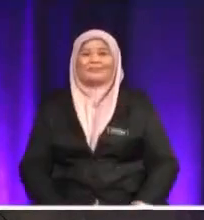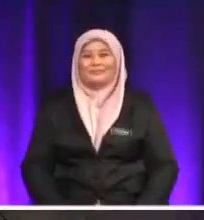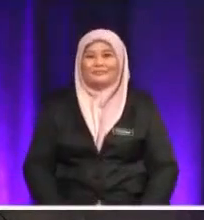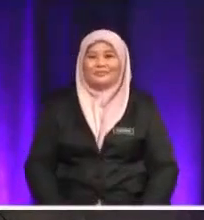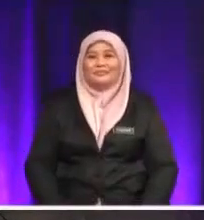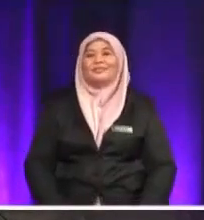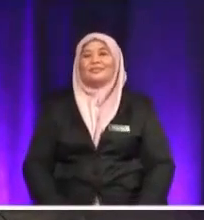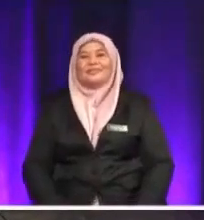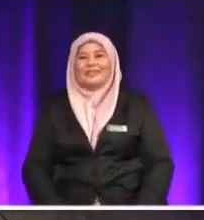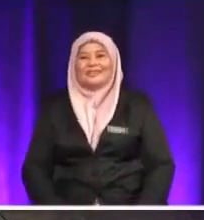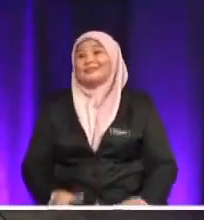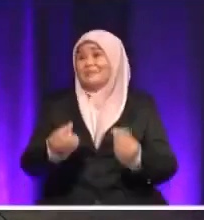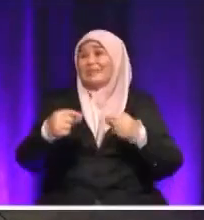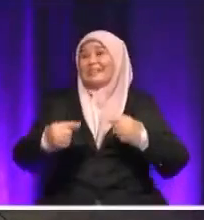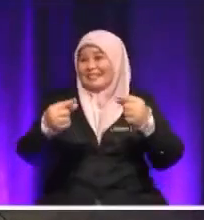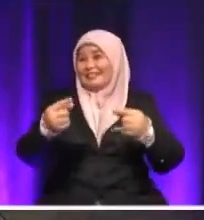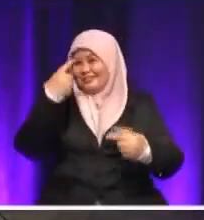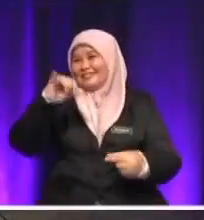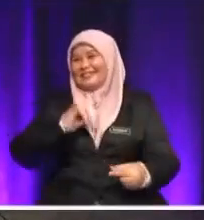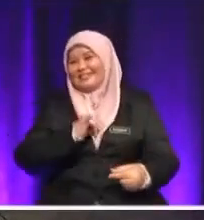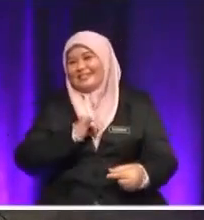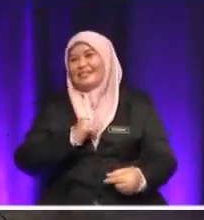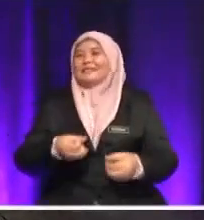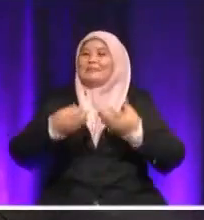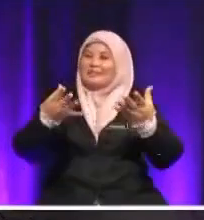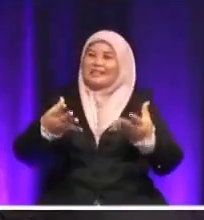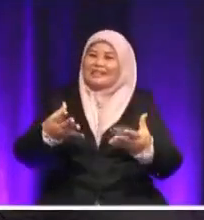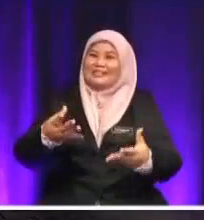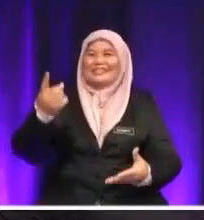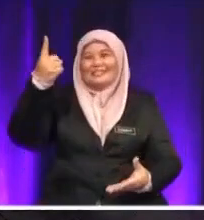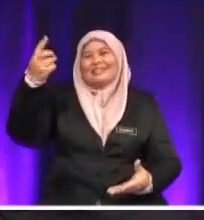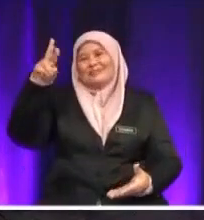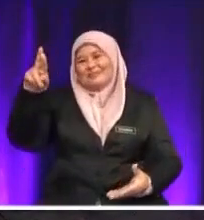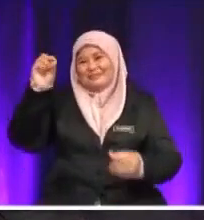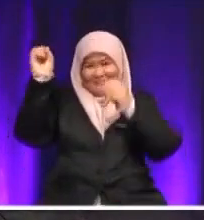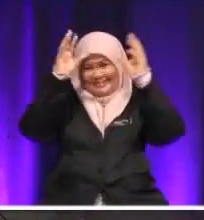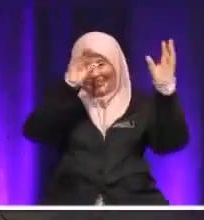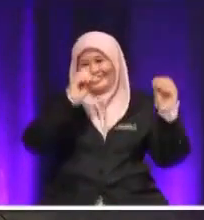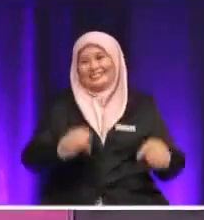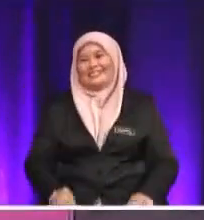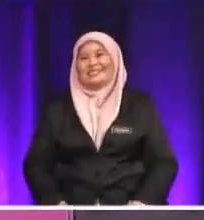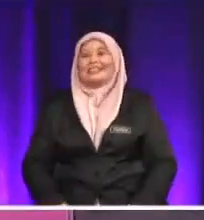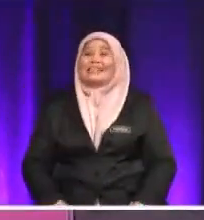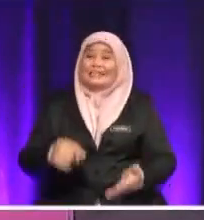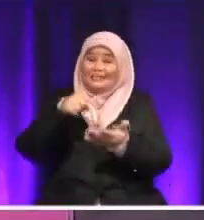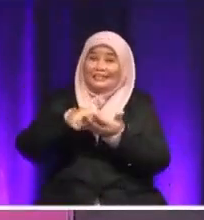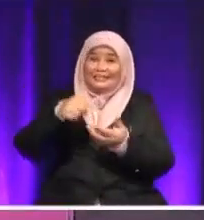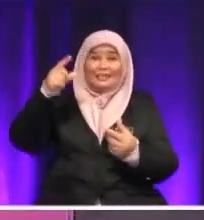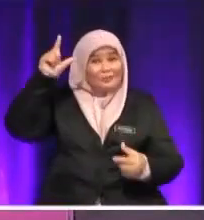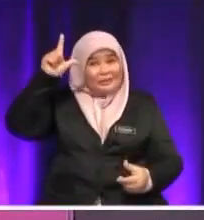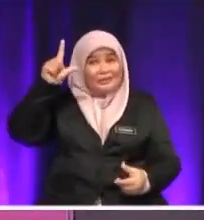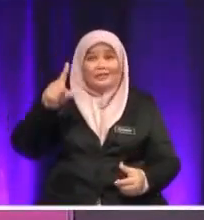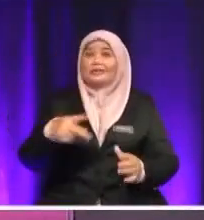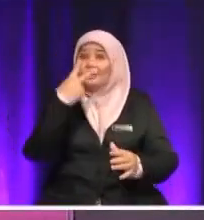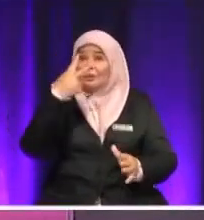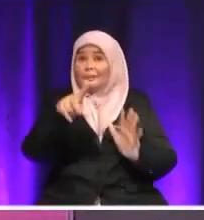bintang pula? 10,000, Ustaz. Alhamdulillah. Boleh, boleh. Saya bagikan semua, baik, insyaAllah. Terima kasih, Ustaz. Okey. Dan sebenarnya, hakim, okey, kita tengok kepada